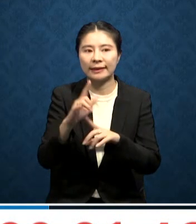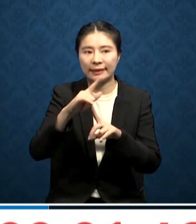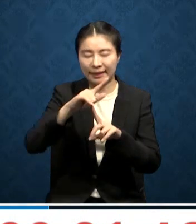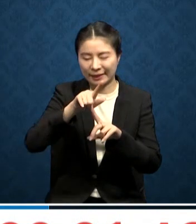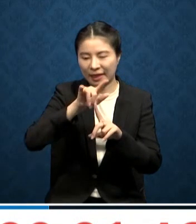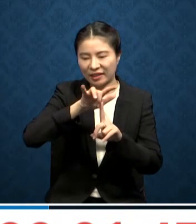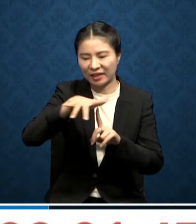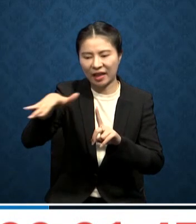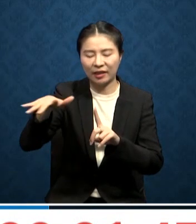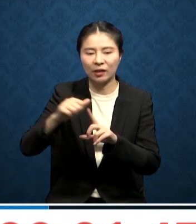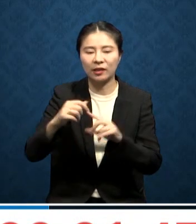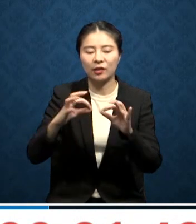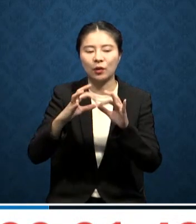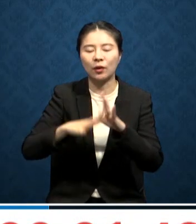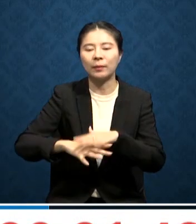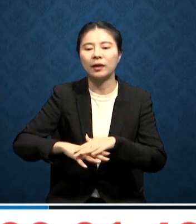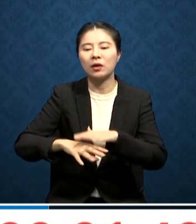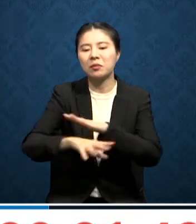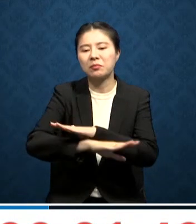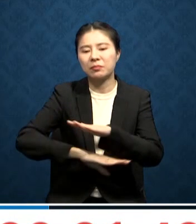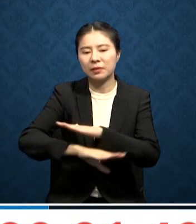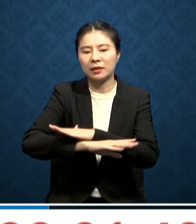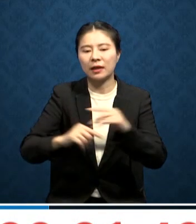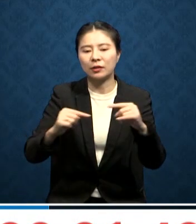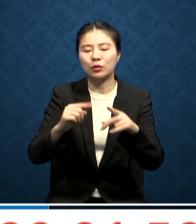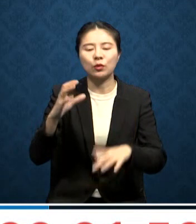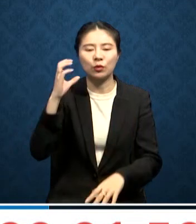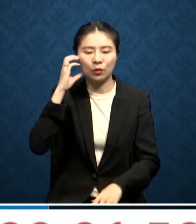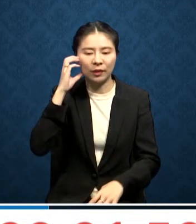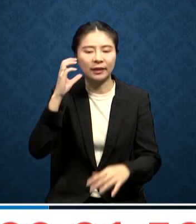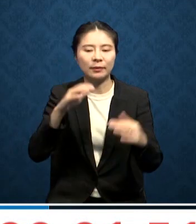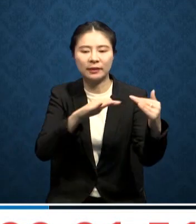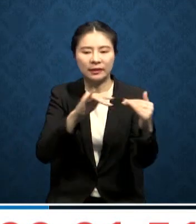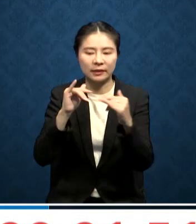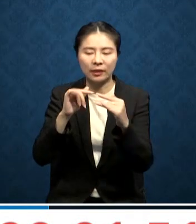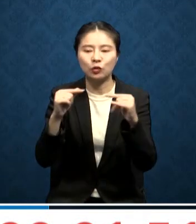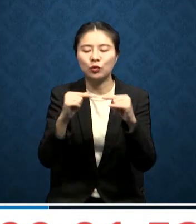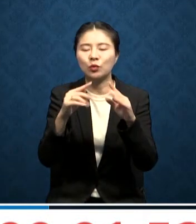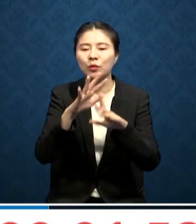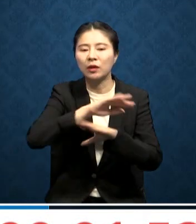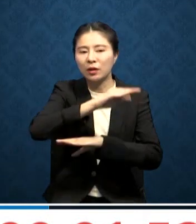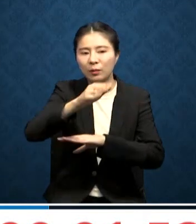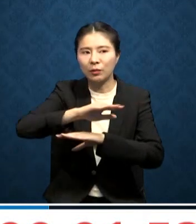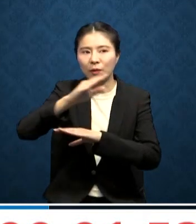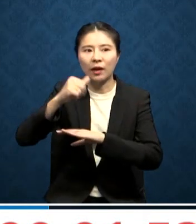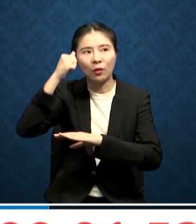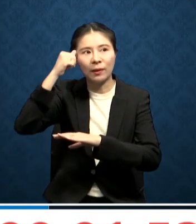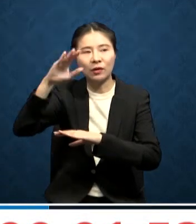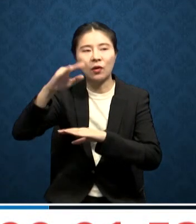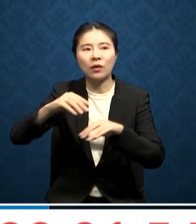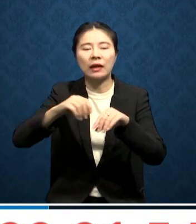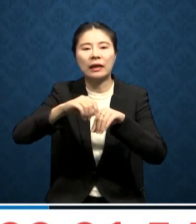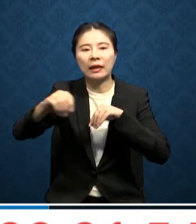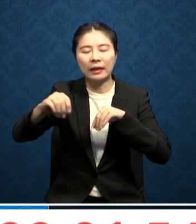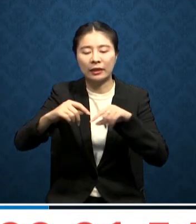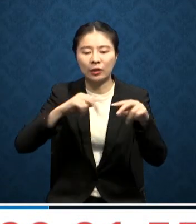เทคโยีที่ช่สัสุนคงสร้างพ้ฐานสำหับคงไ่โรศัท์เครื่อนที่ในบิเวพนี่หังไลได้เป็นต้น2. ดานก